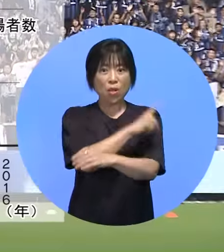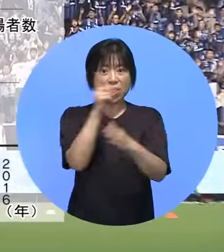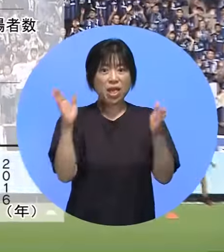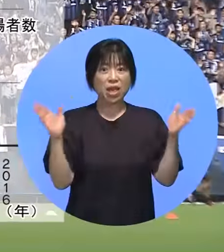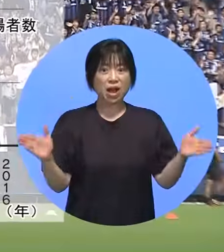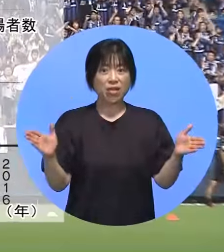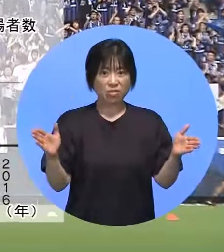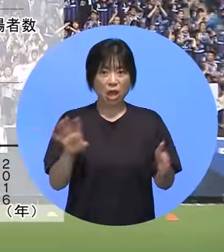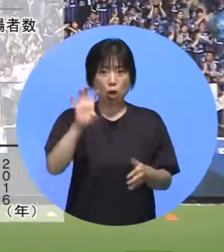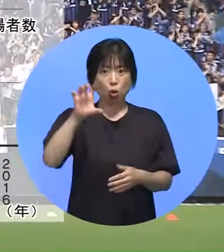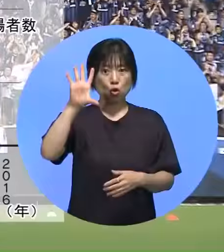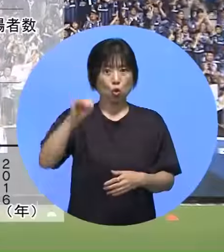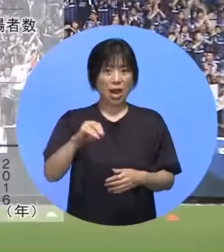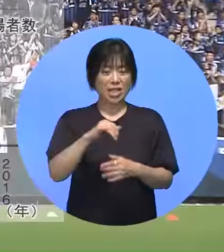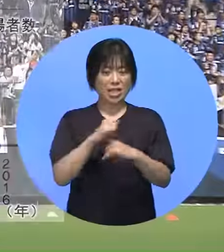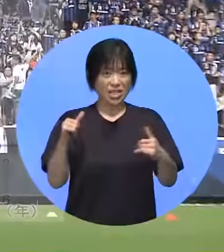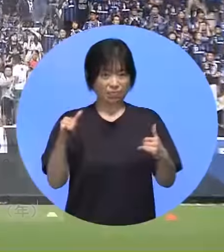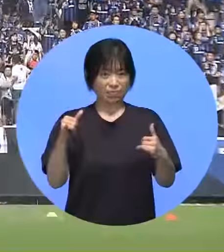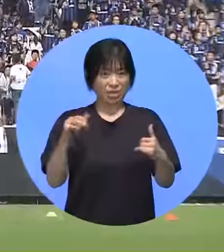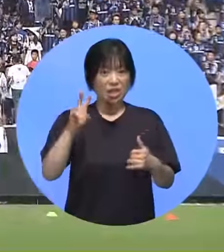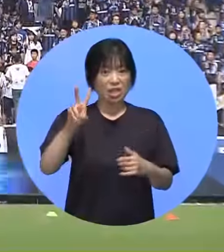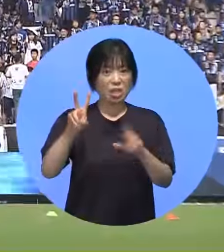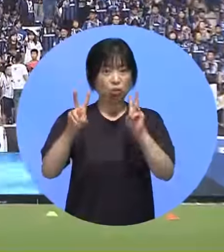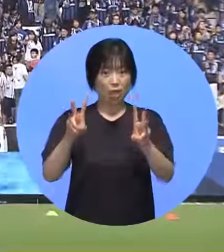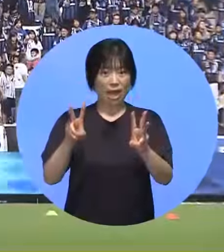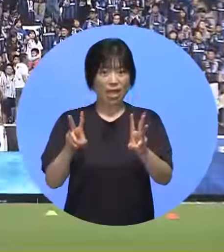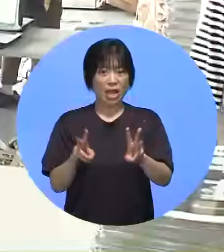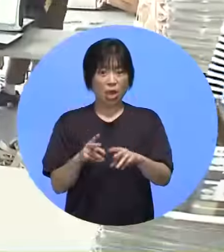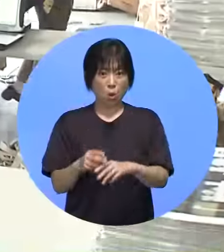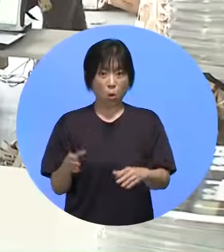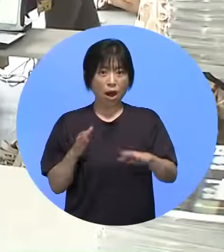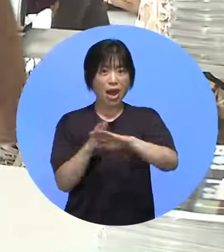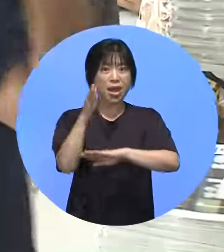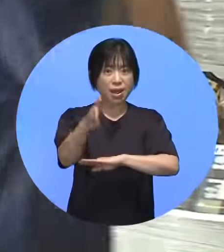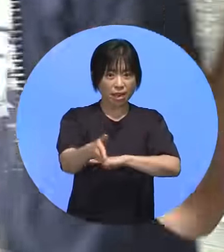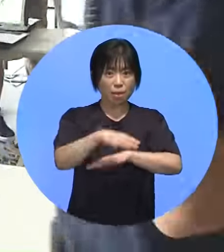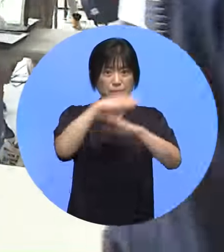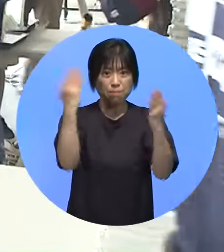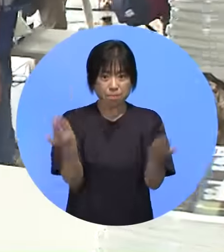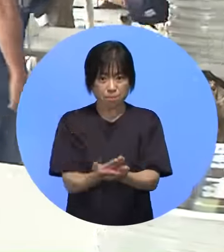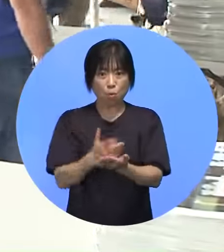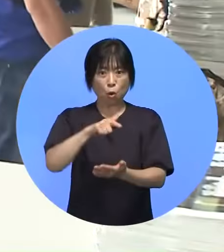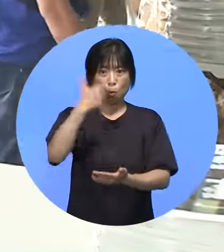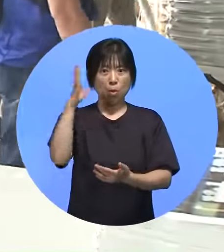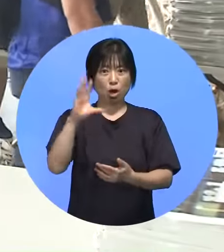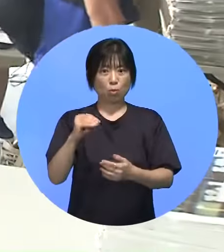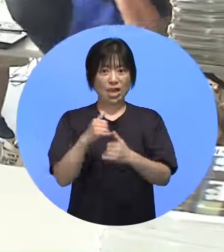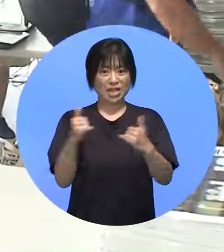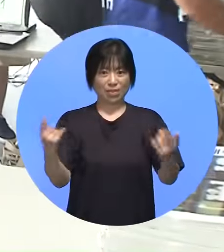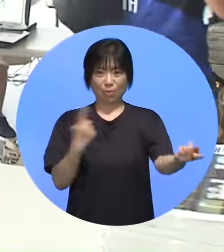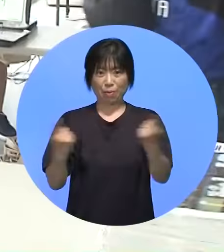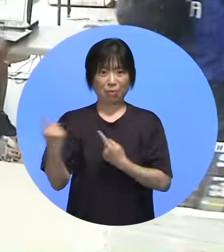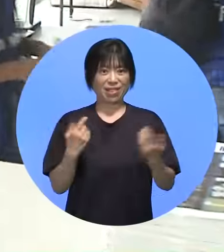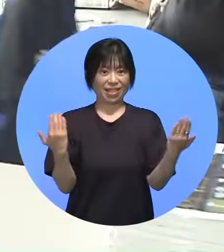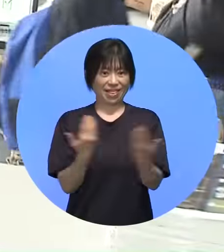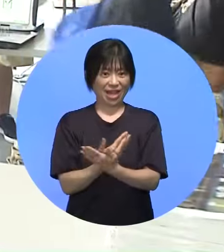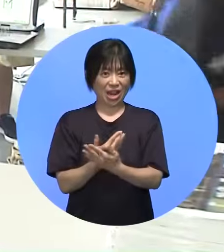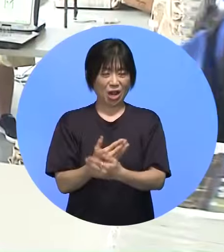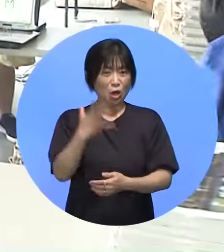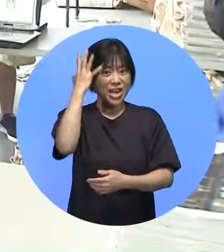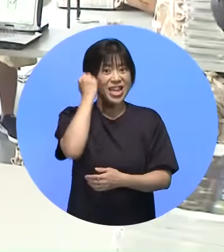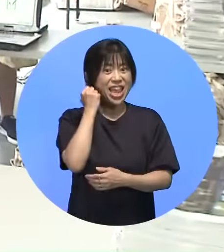ついに13600万人の大丈夫とするとなりましたその記念すべき600万人目となったの